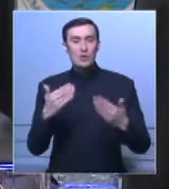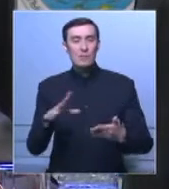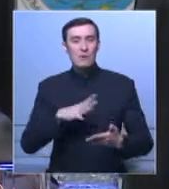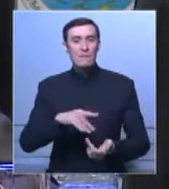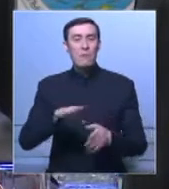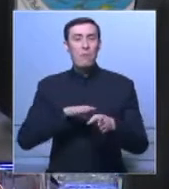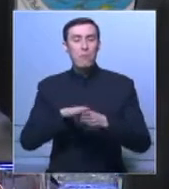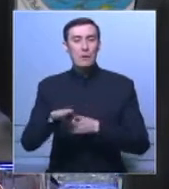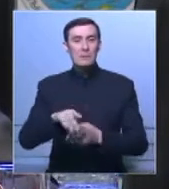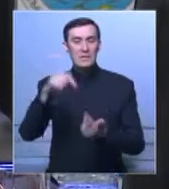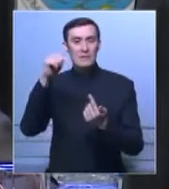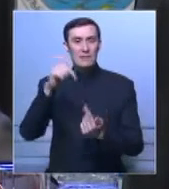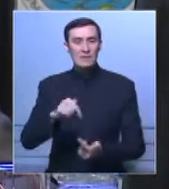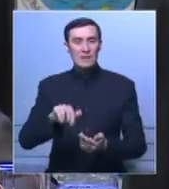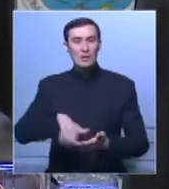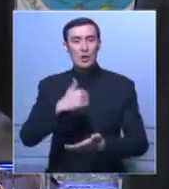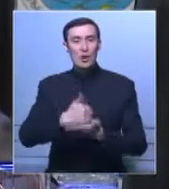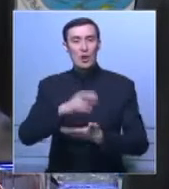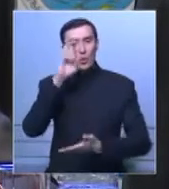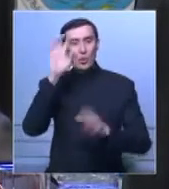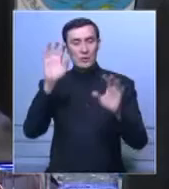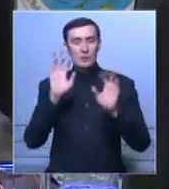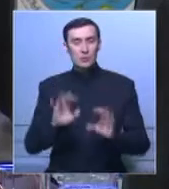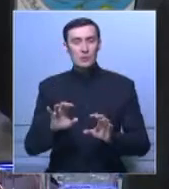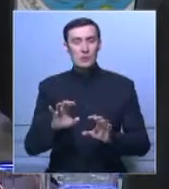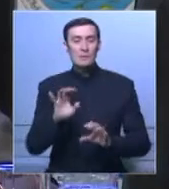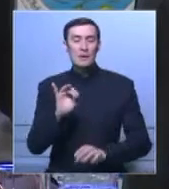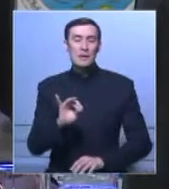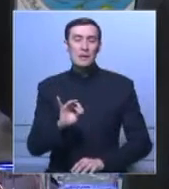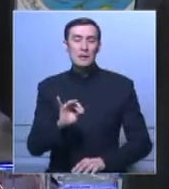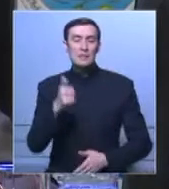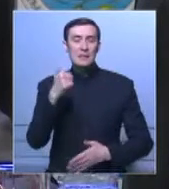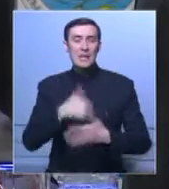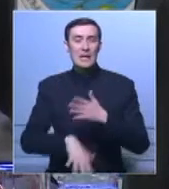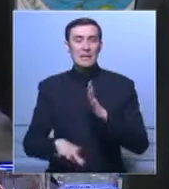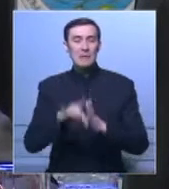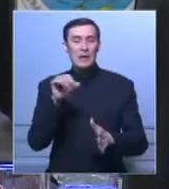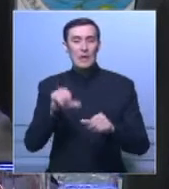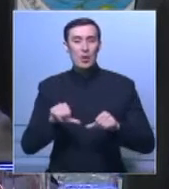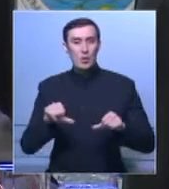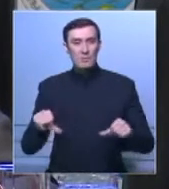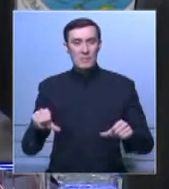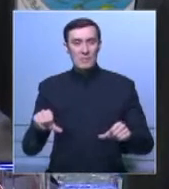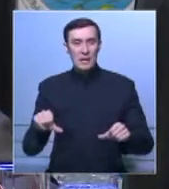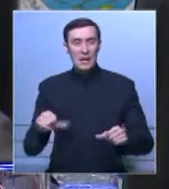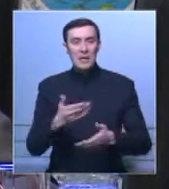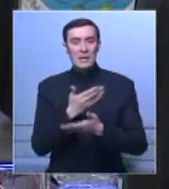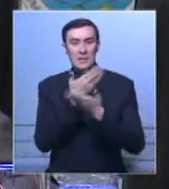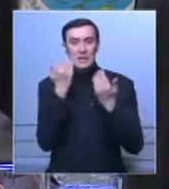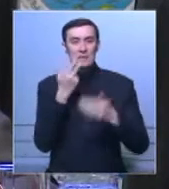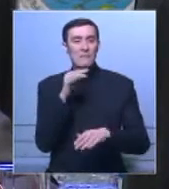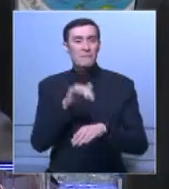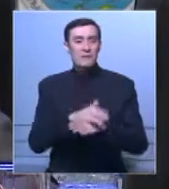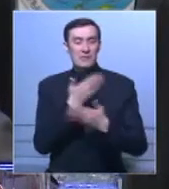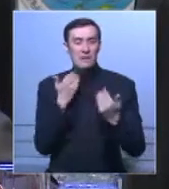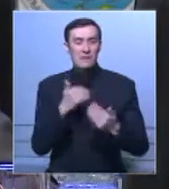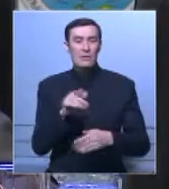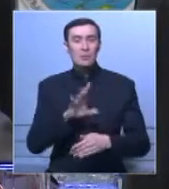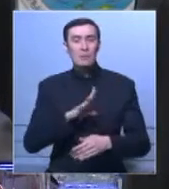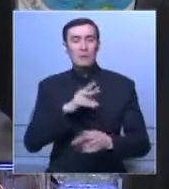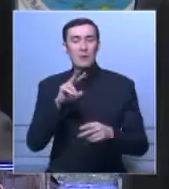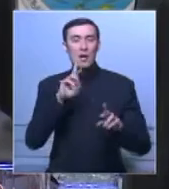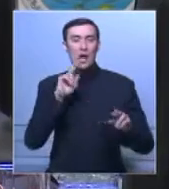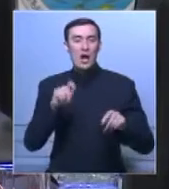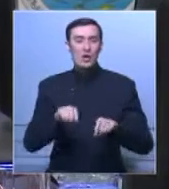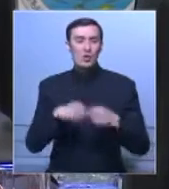соответствии с Конституцией и законом о выборах. Центральной избирательной комиссии не зафиксированы какие-либо факты